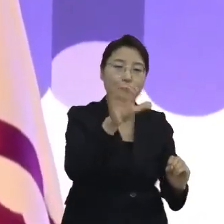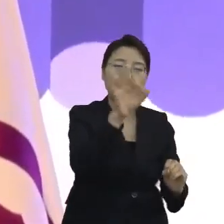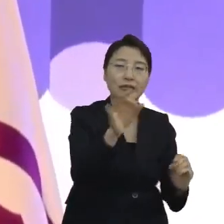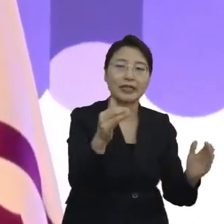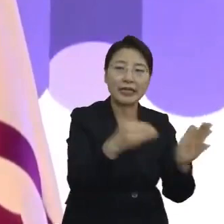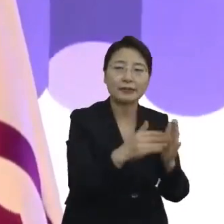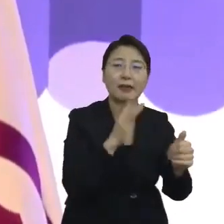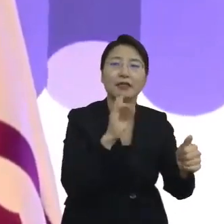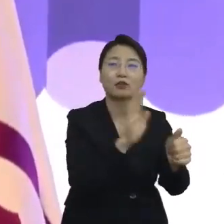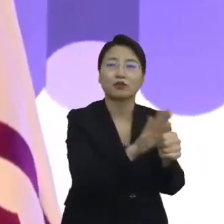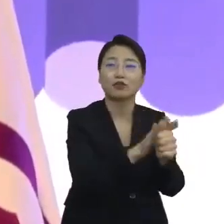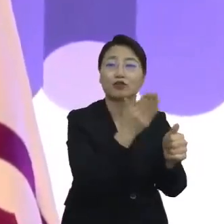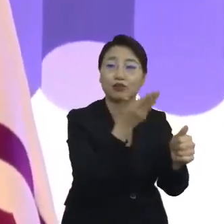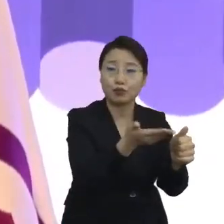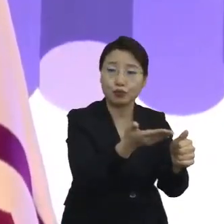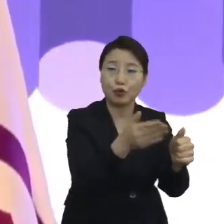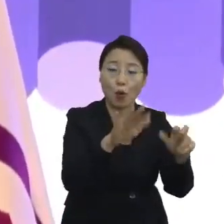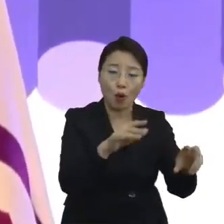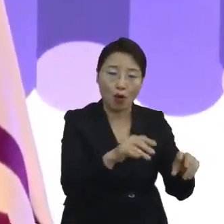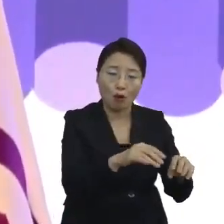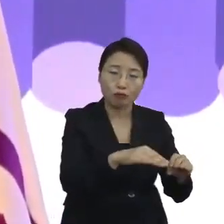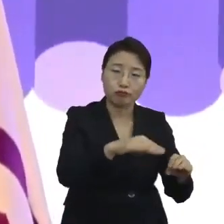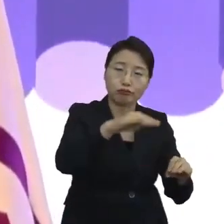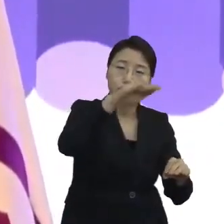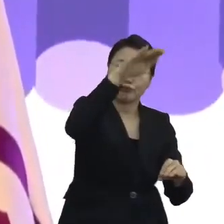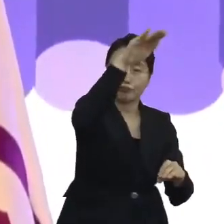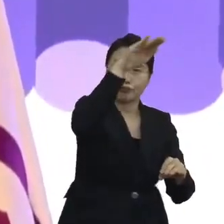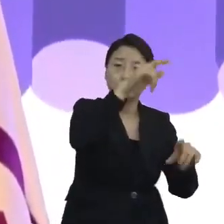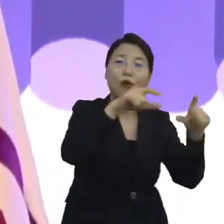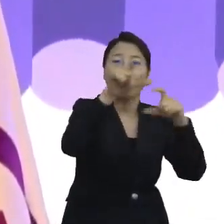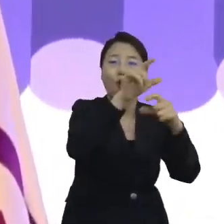올해부터는 중위소득 80%까지 올릴 수